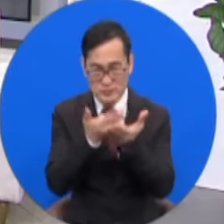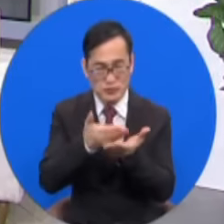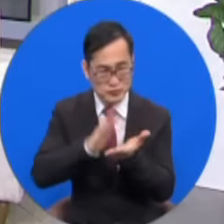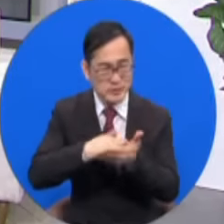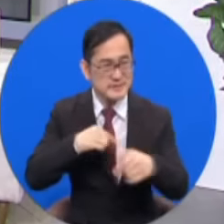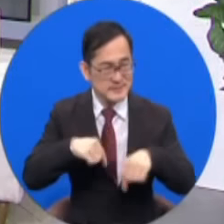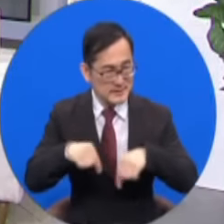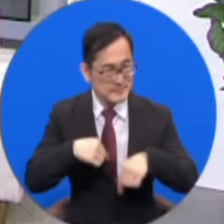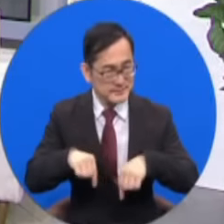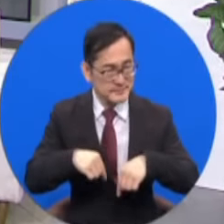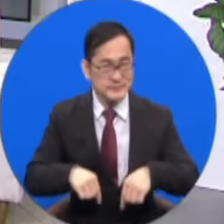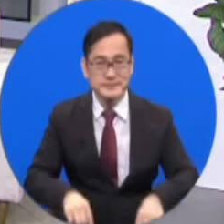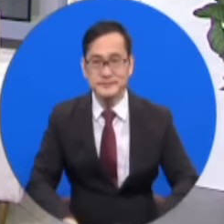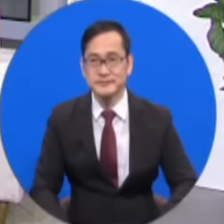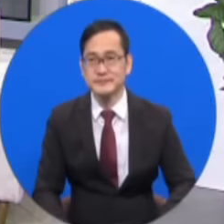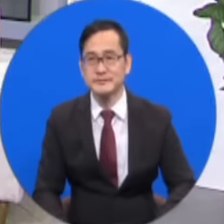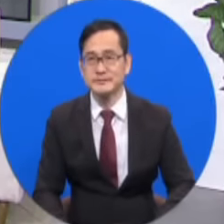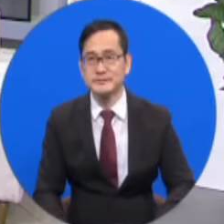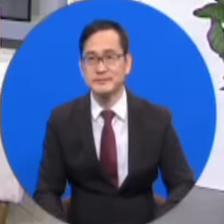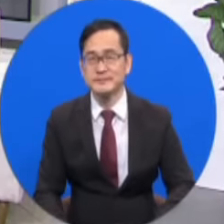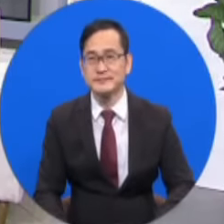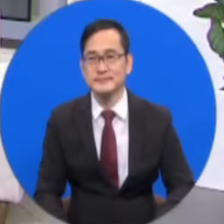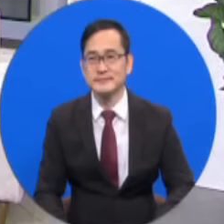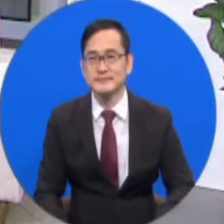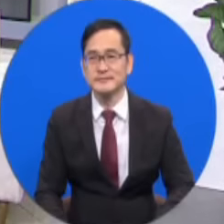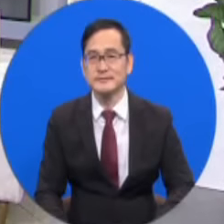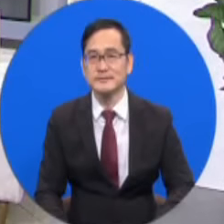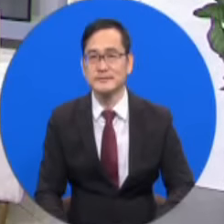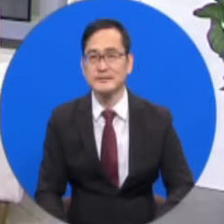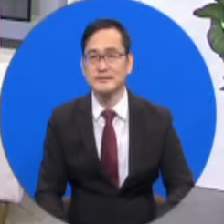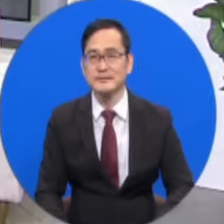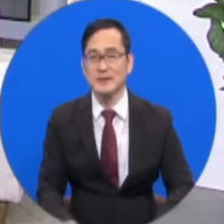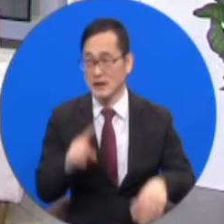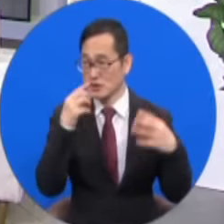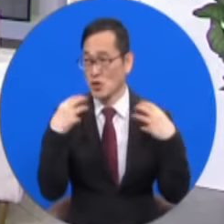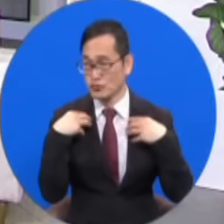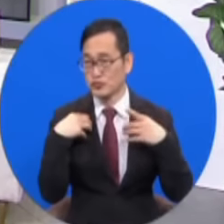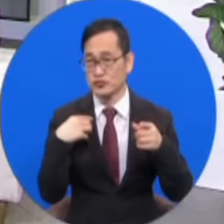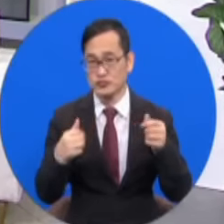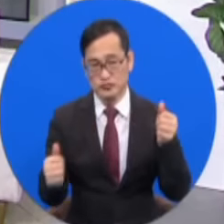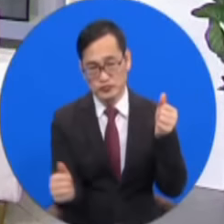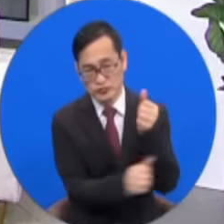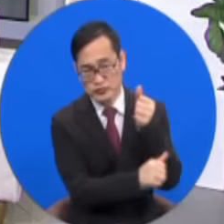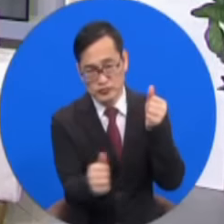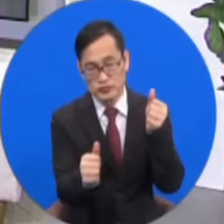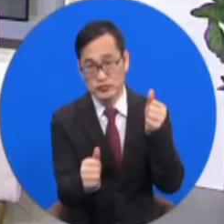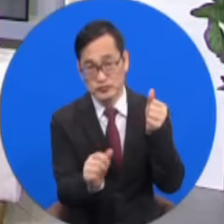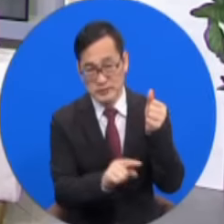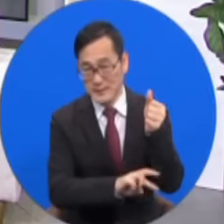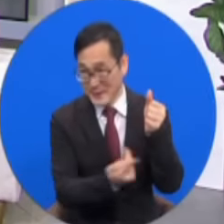오늘 대통령과 대표의 면담에서 이른바 인신 기 한 대표가 있잖아요